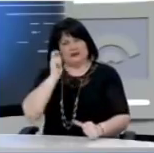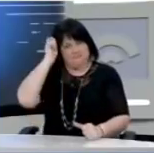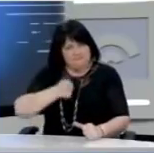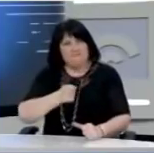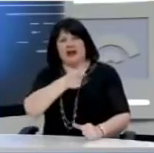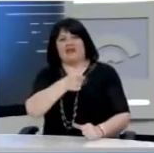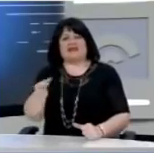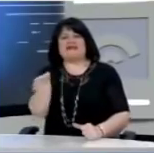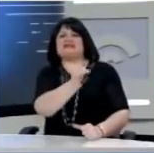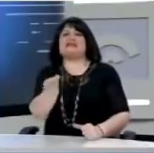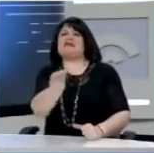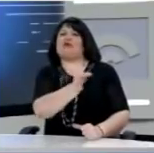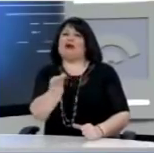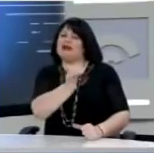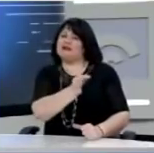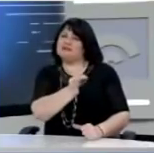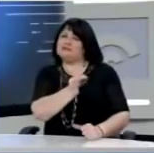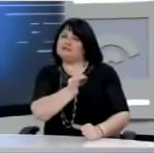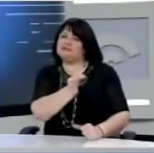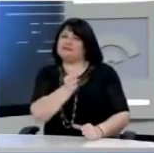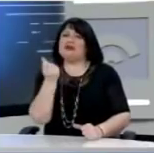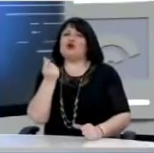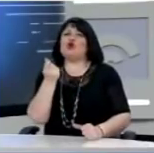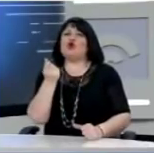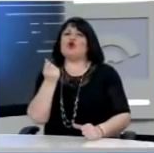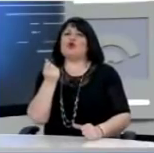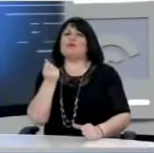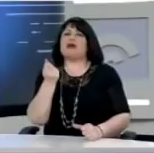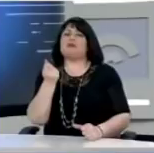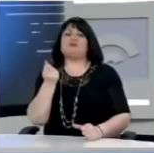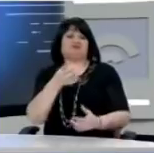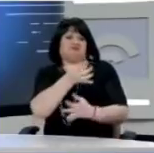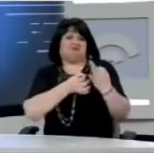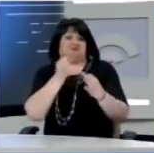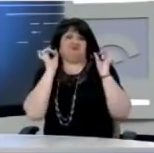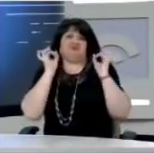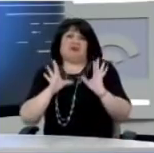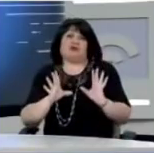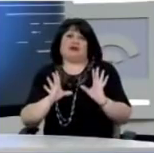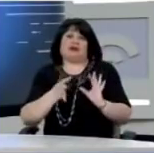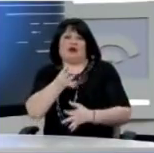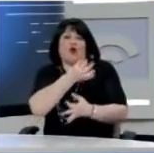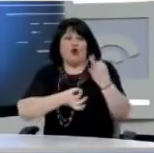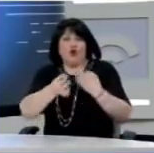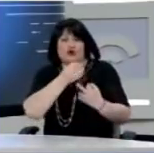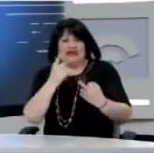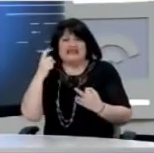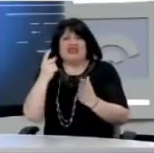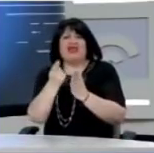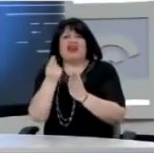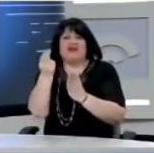και των συμβούλων σας ότι στην οικονομία δεν έχετε πια αφήγημα. Έχετε διαψευθεί πάνω από 10